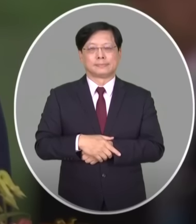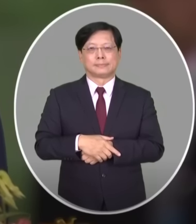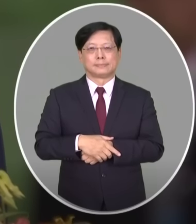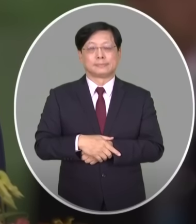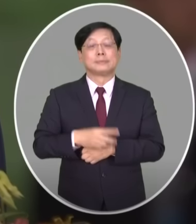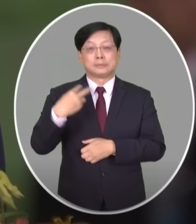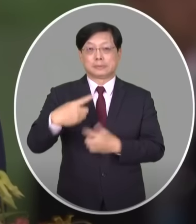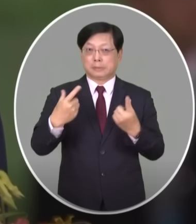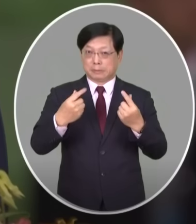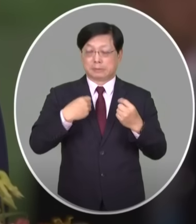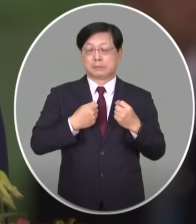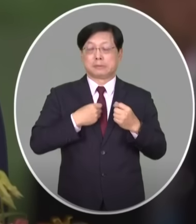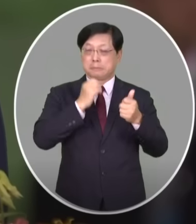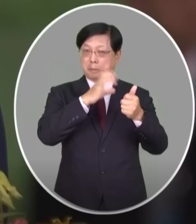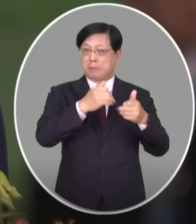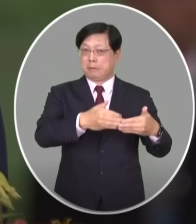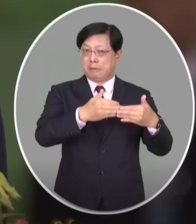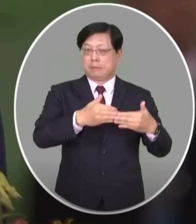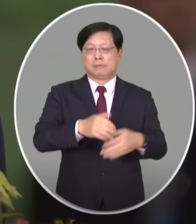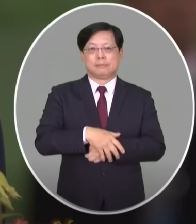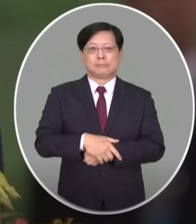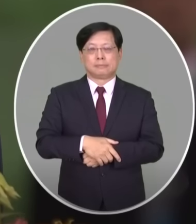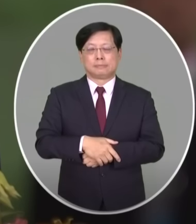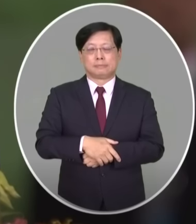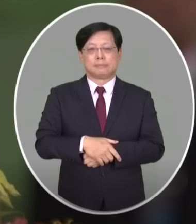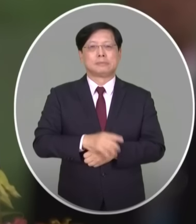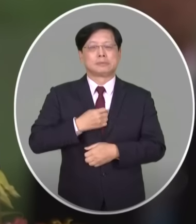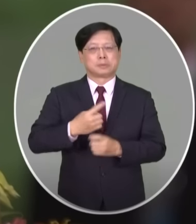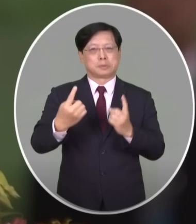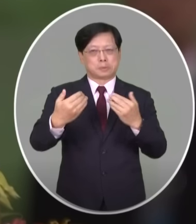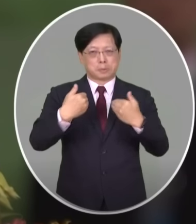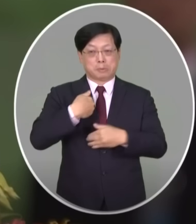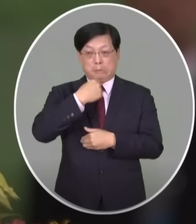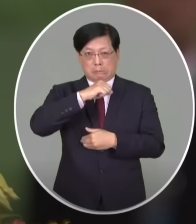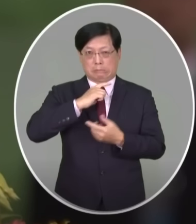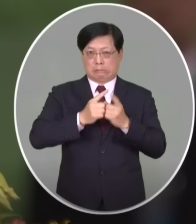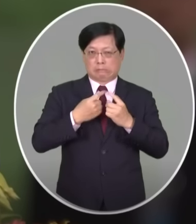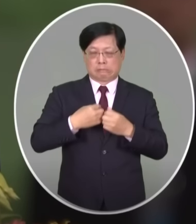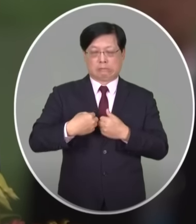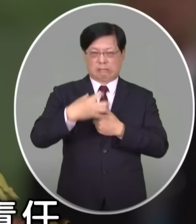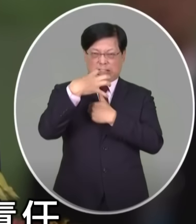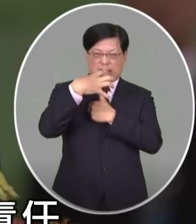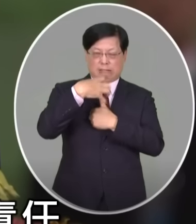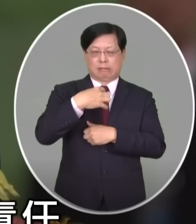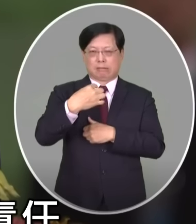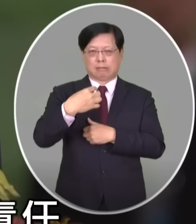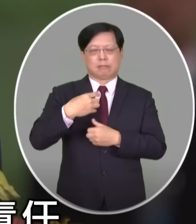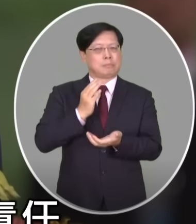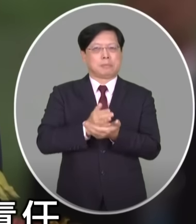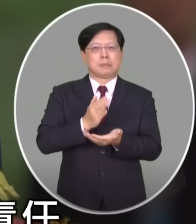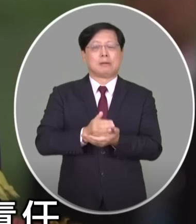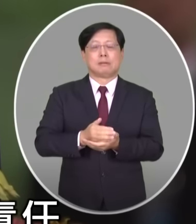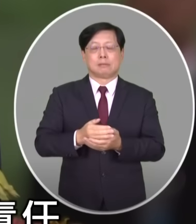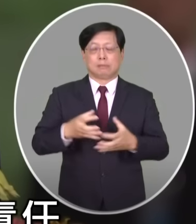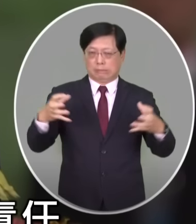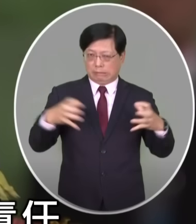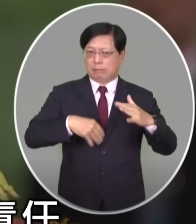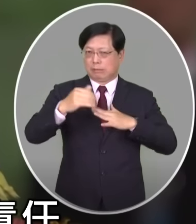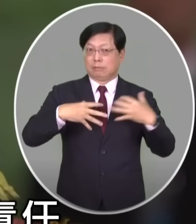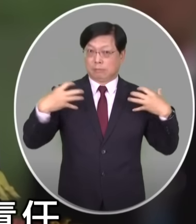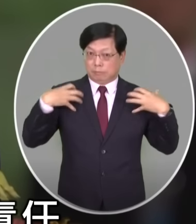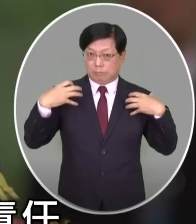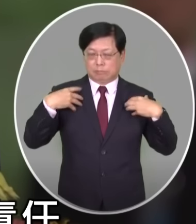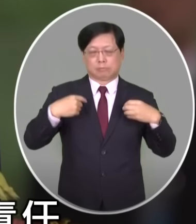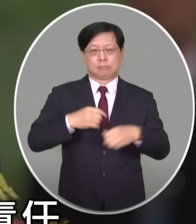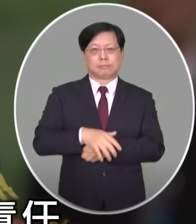我也要呼吁中国停止对台湾文攻武吓，一起和台湾承担全球